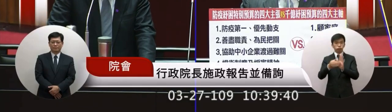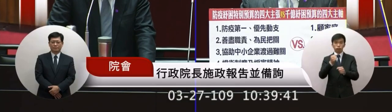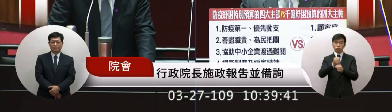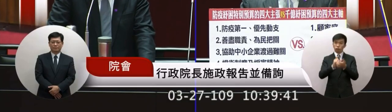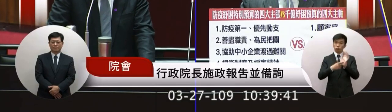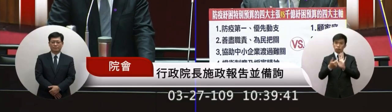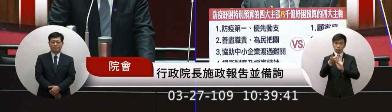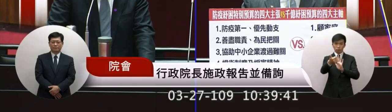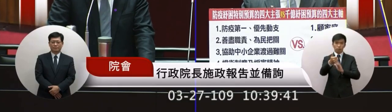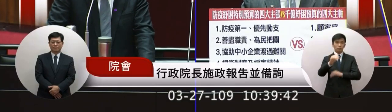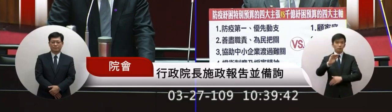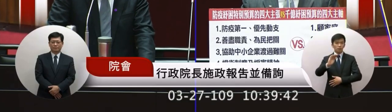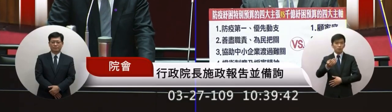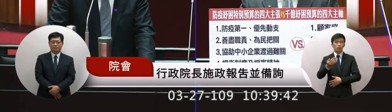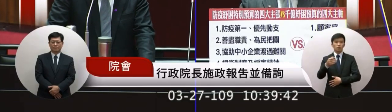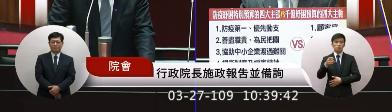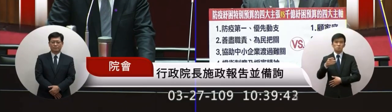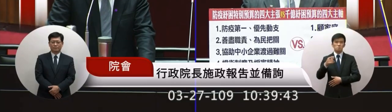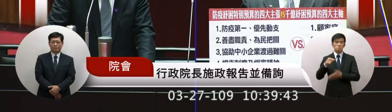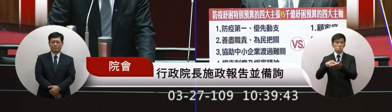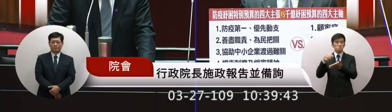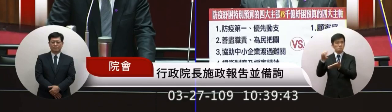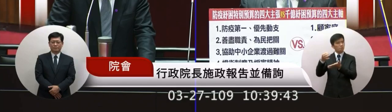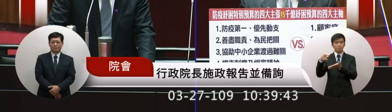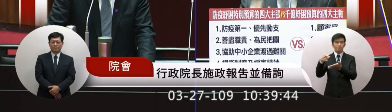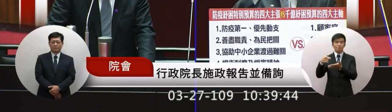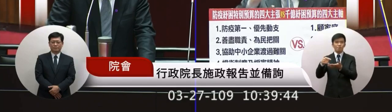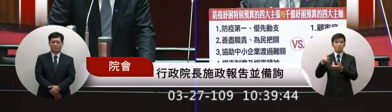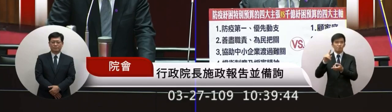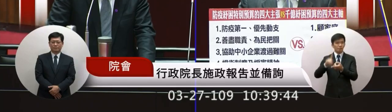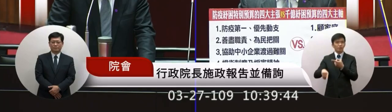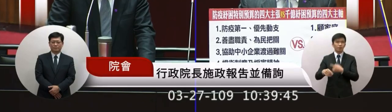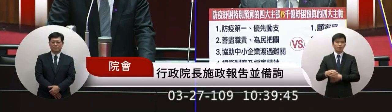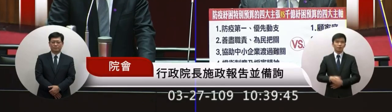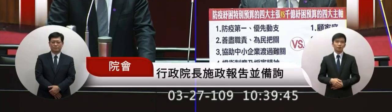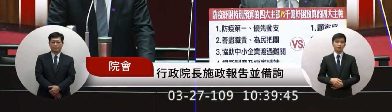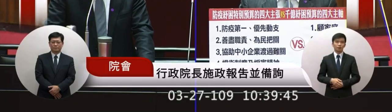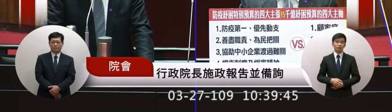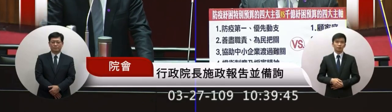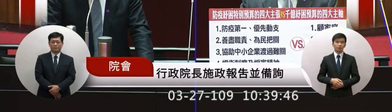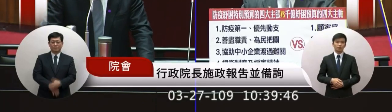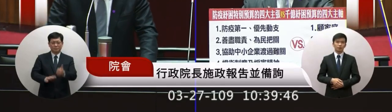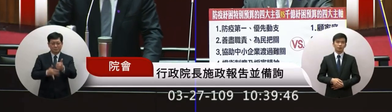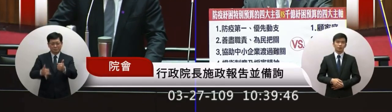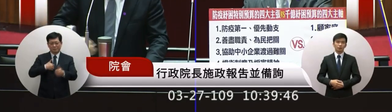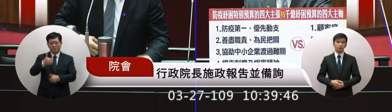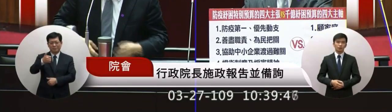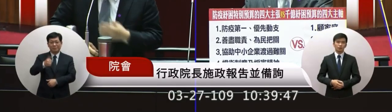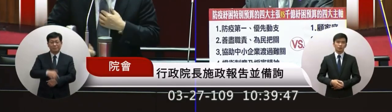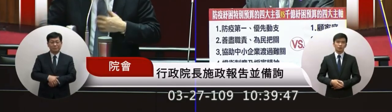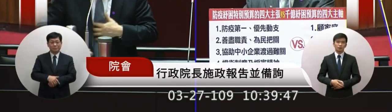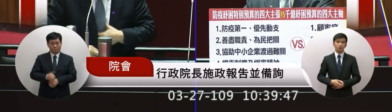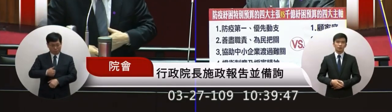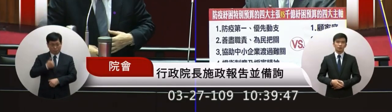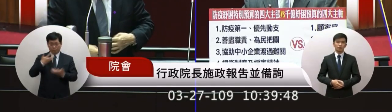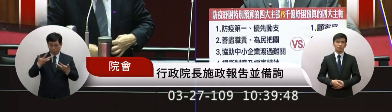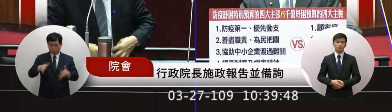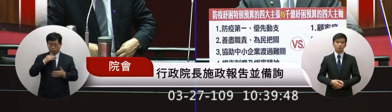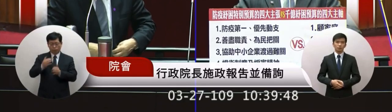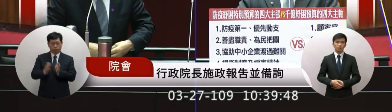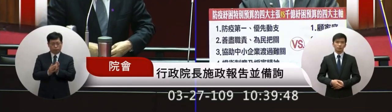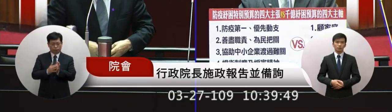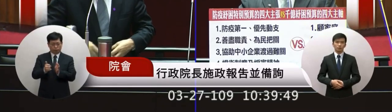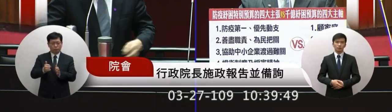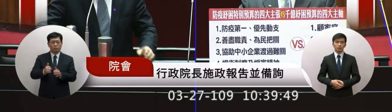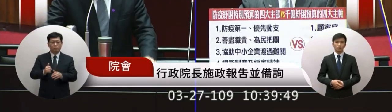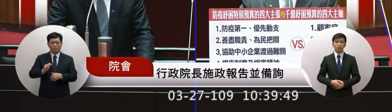啦，但是医生变了袂使接受，你有记得安尼袂？ 委员多谢，你真济肯定